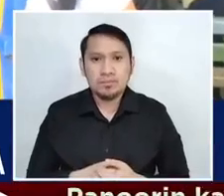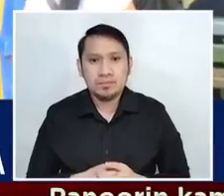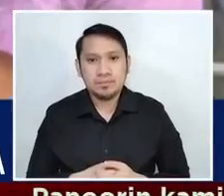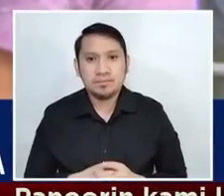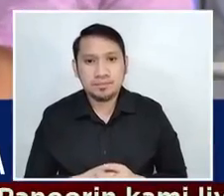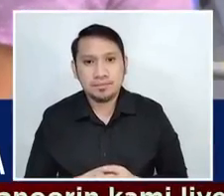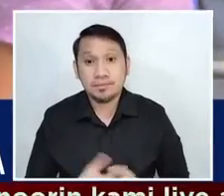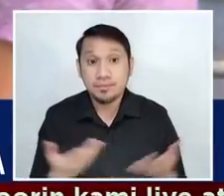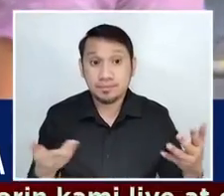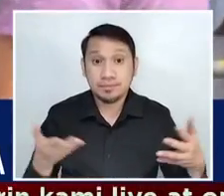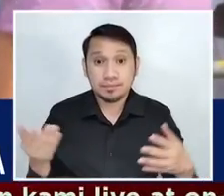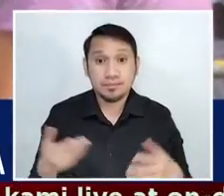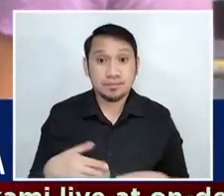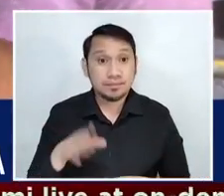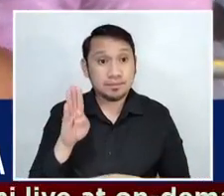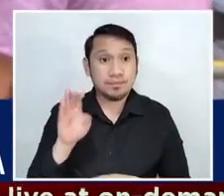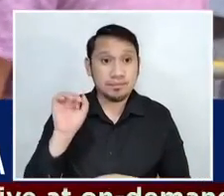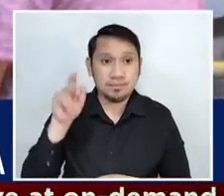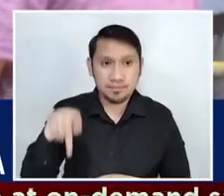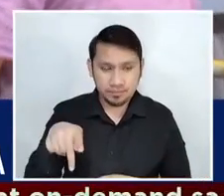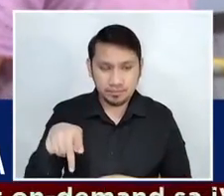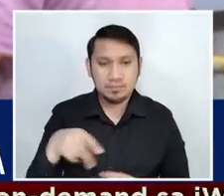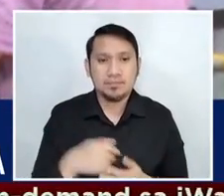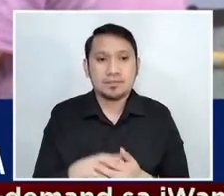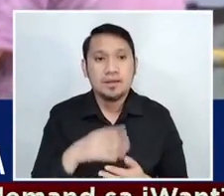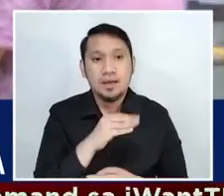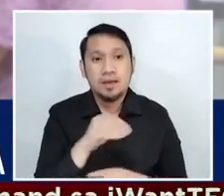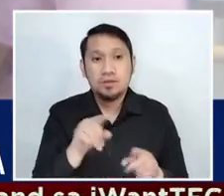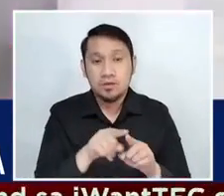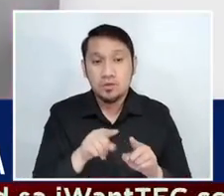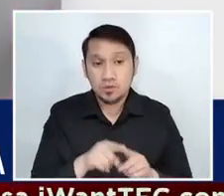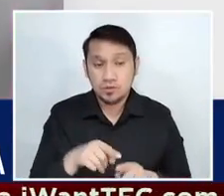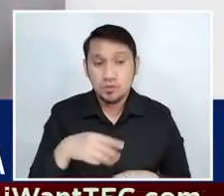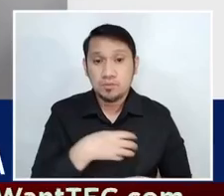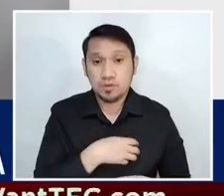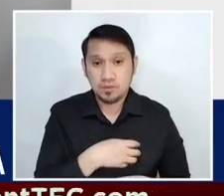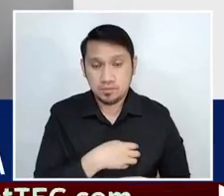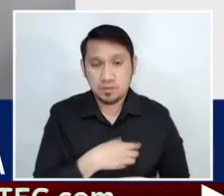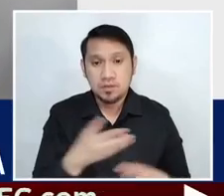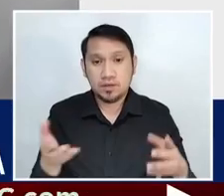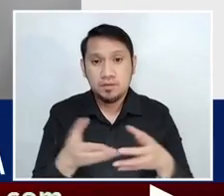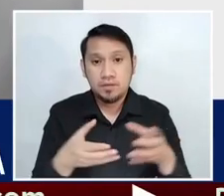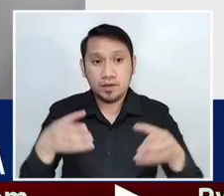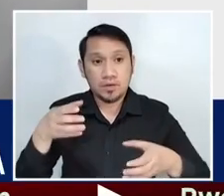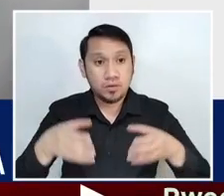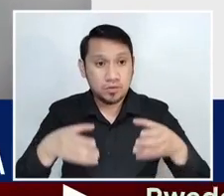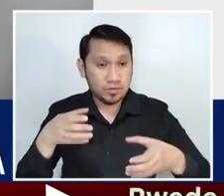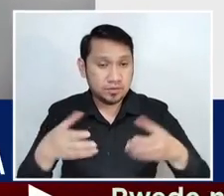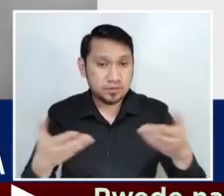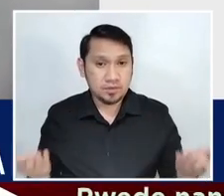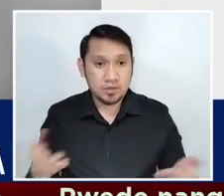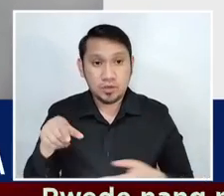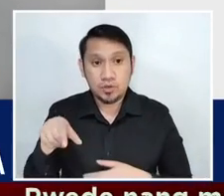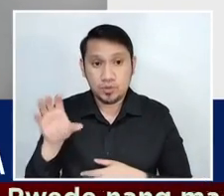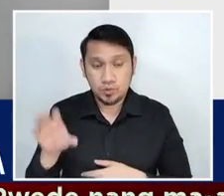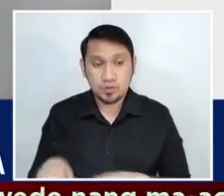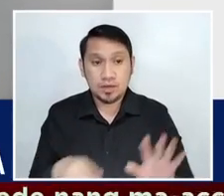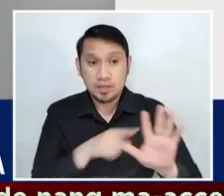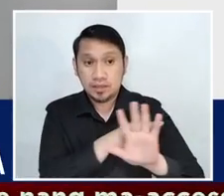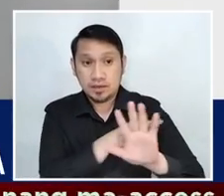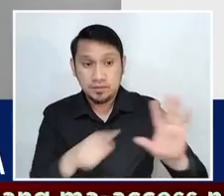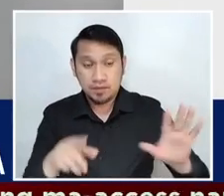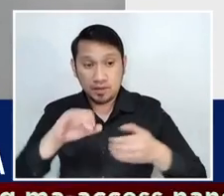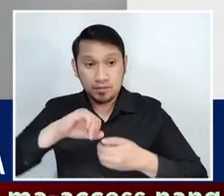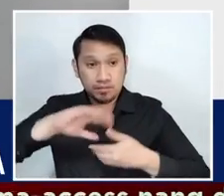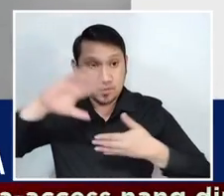Nagsampana ng reklamo ang Bangko Sentral ng Pilipinas at PNP Anti-Cybercrime Group sa Quezon City Prosecutor's Office laban sa limang vlogger at social